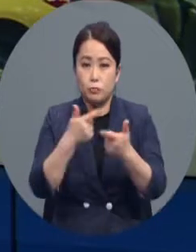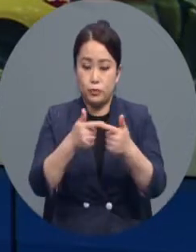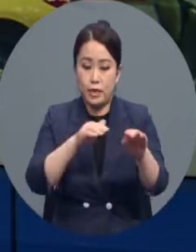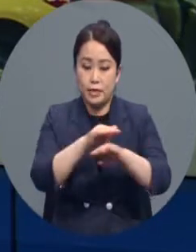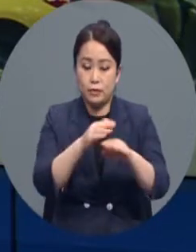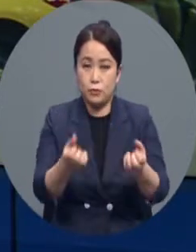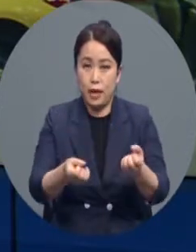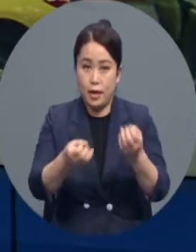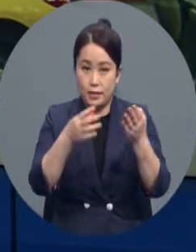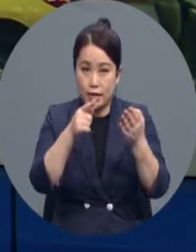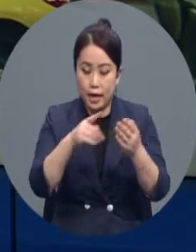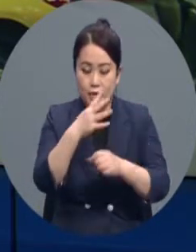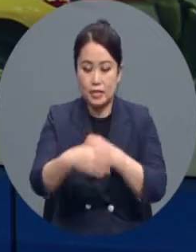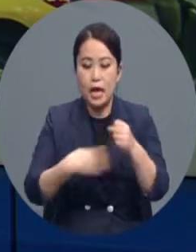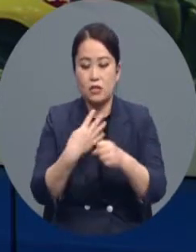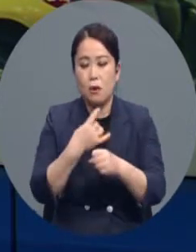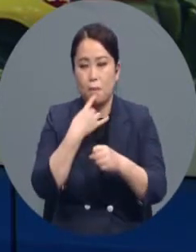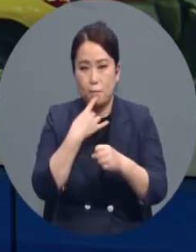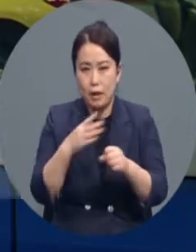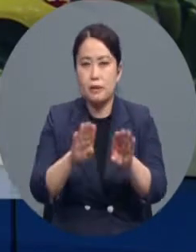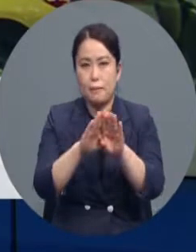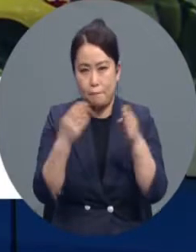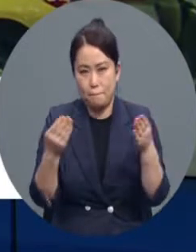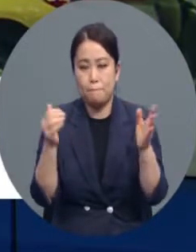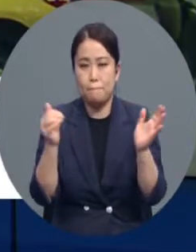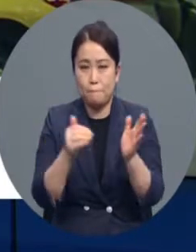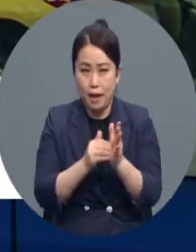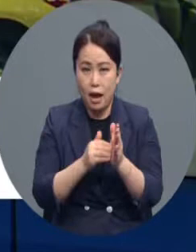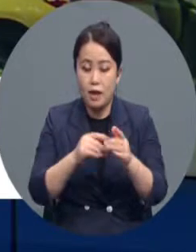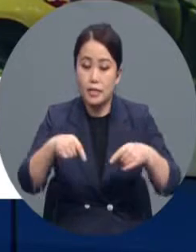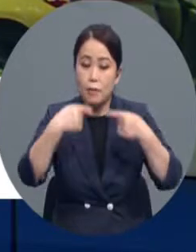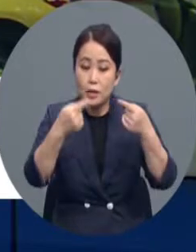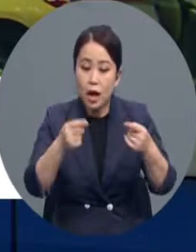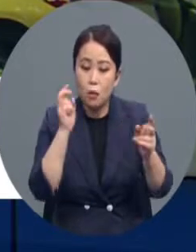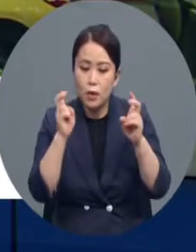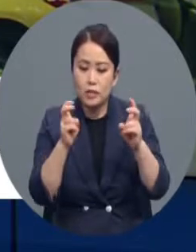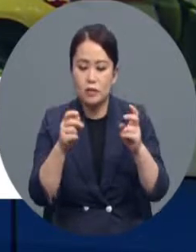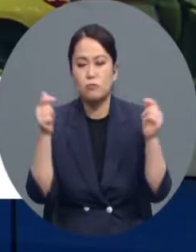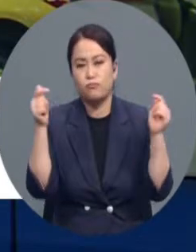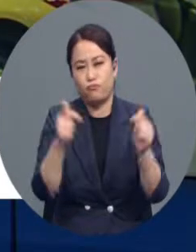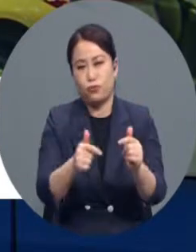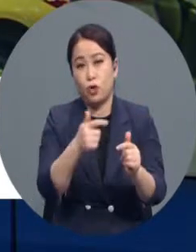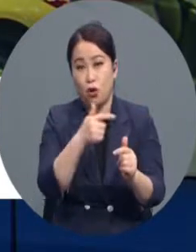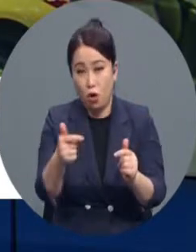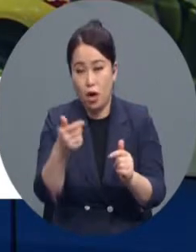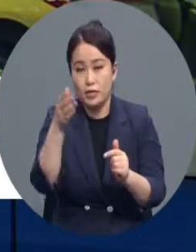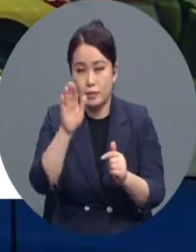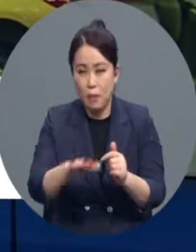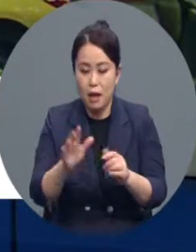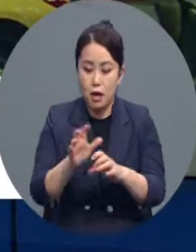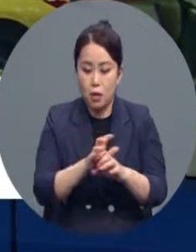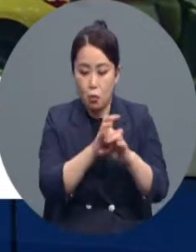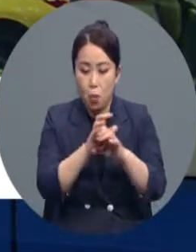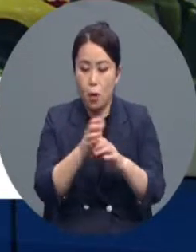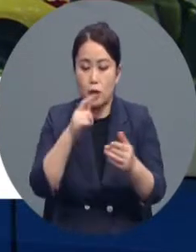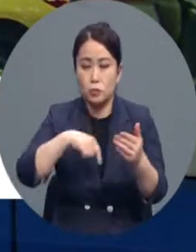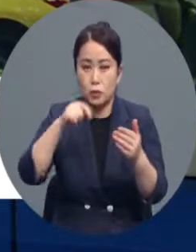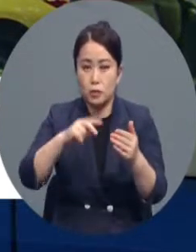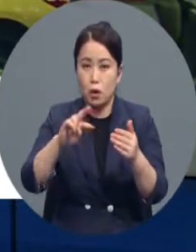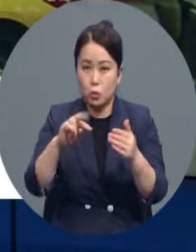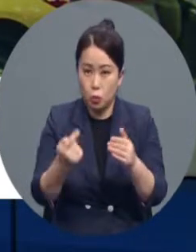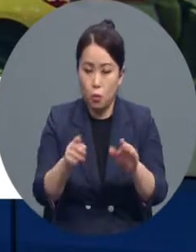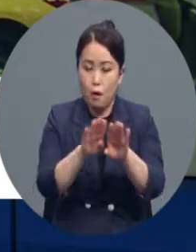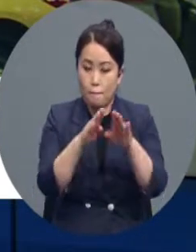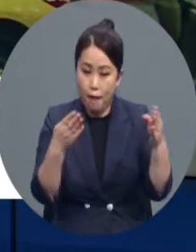부산 모터쇼가 4년 만에 돌아왔습니다. 참가 업체는 크게 줄었지만 코로나 속에서 열렸다라는